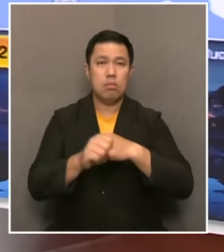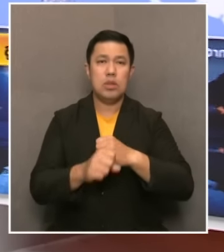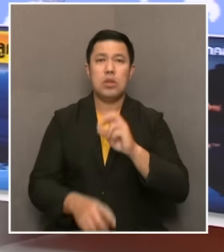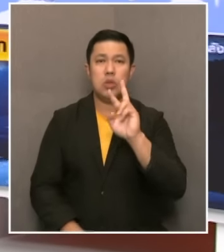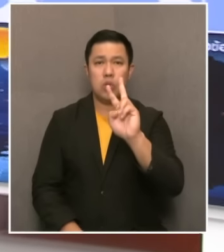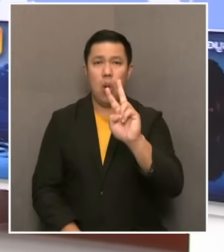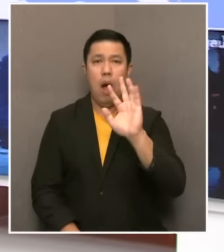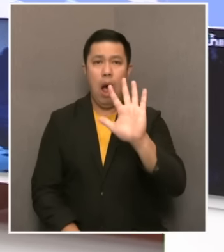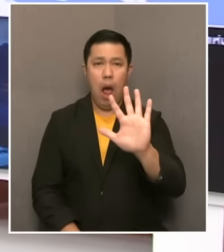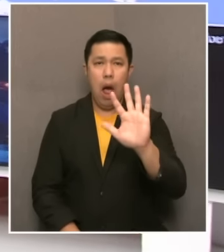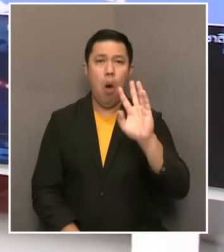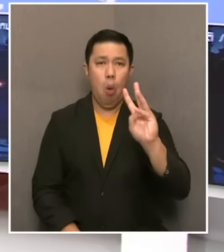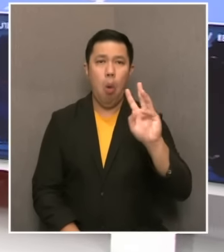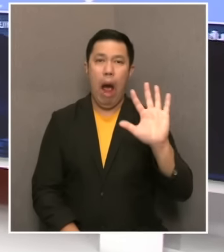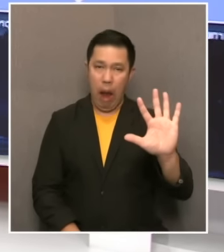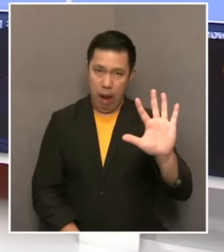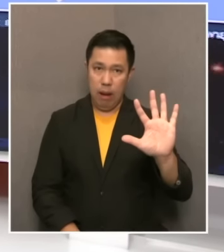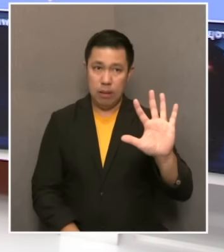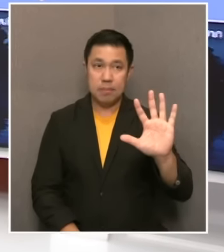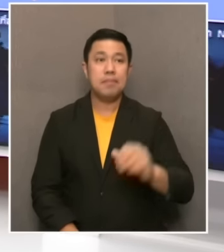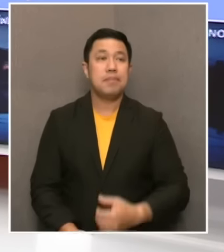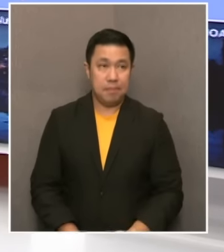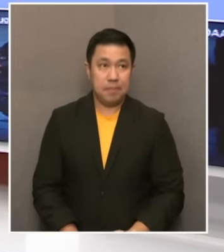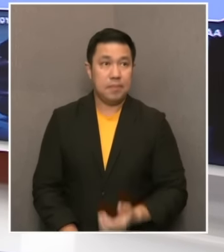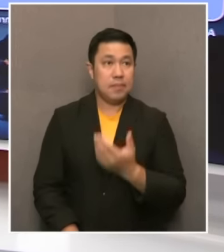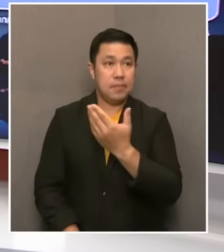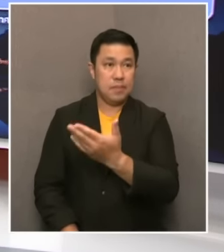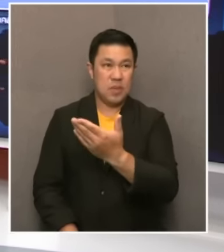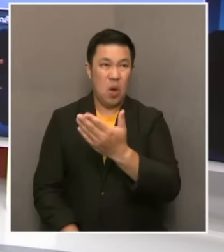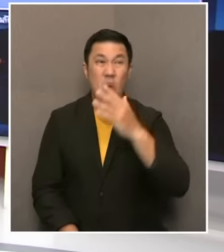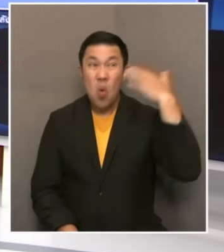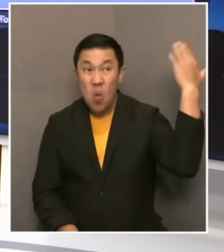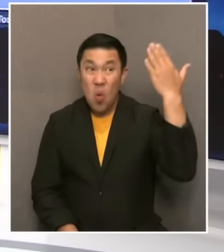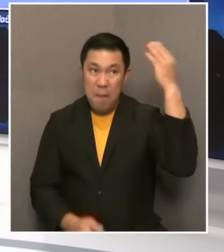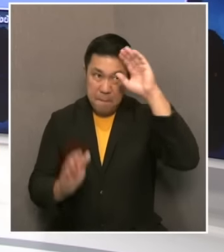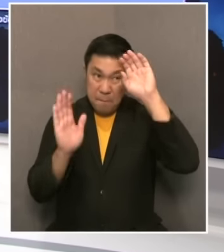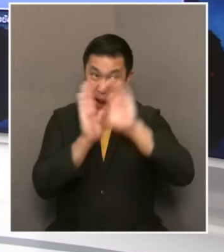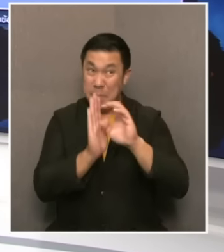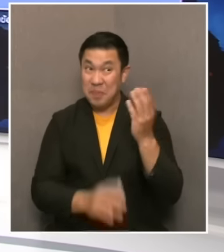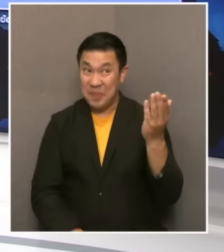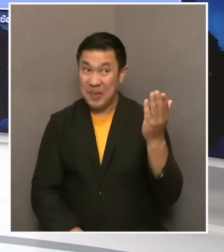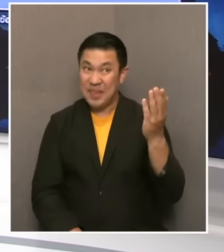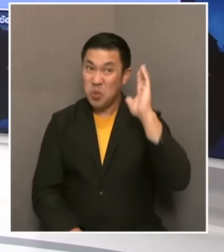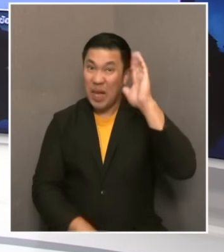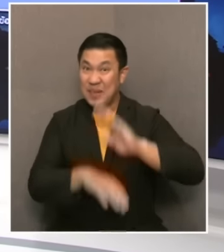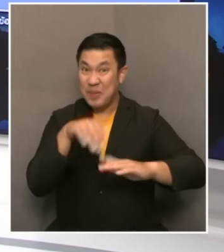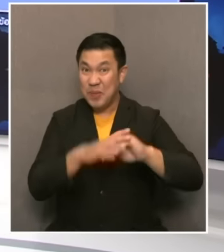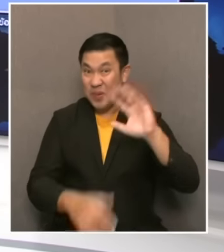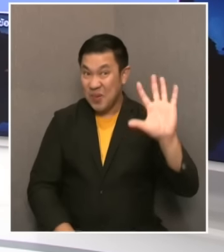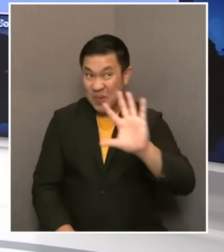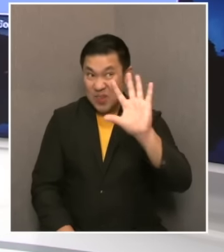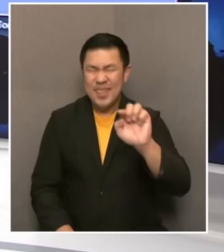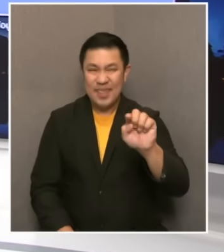ช2565นั่นเองนะครับนี่อันนี้คือภาพของพายุไต้ฝุ่นโนรูที่ทวีความรุนแรงเพิ่มมากขึ้น